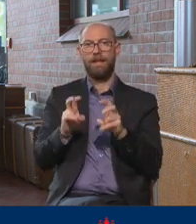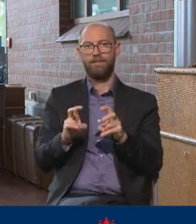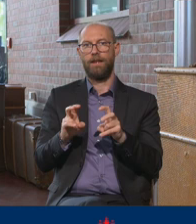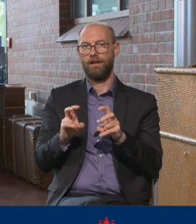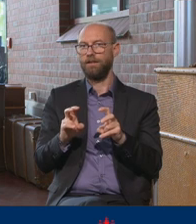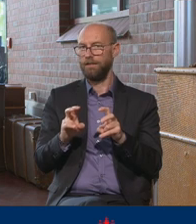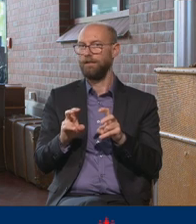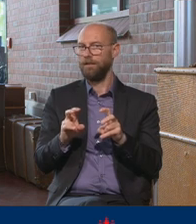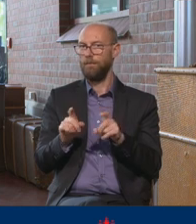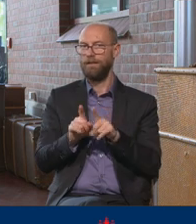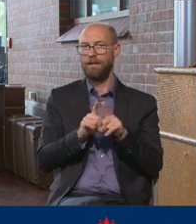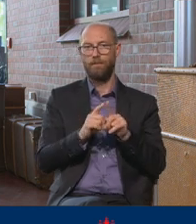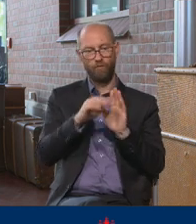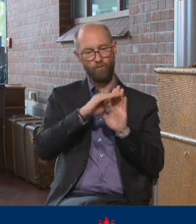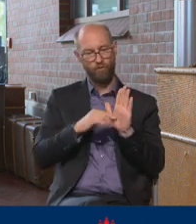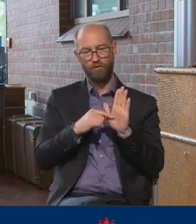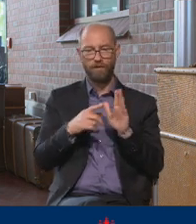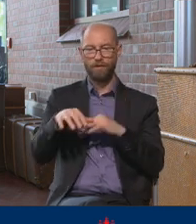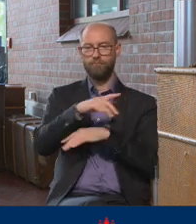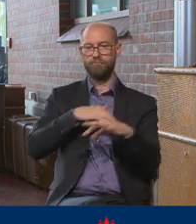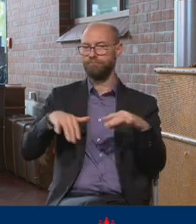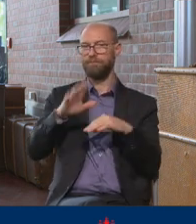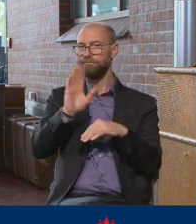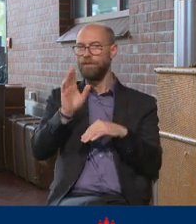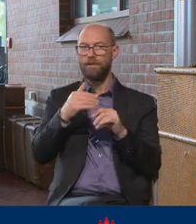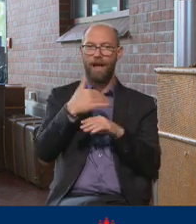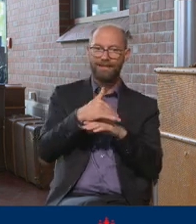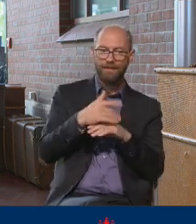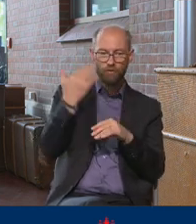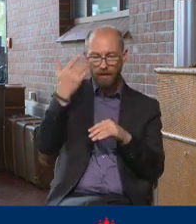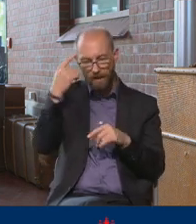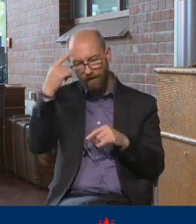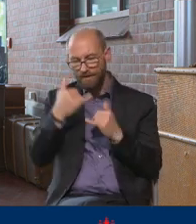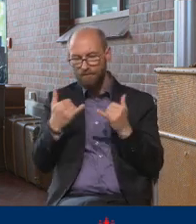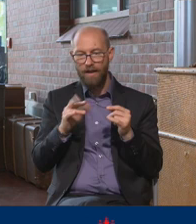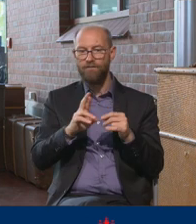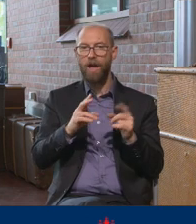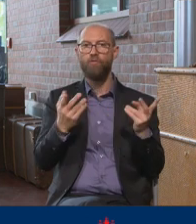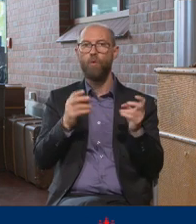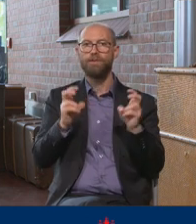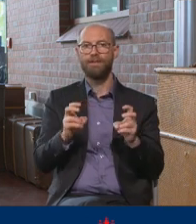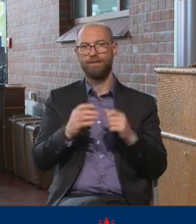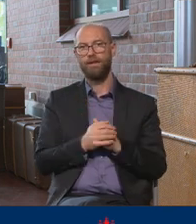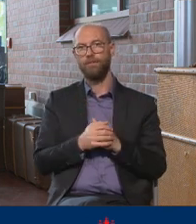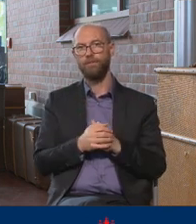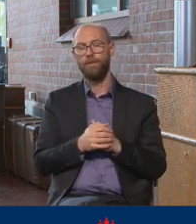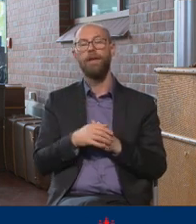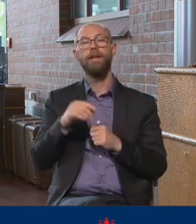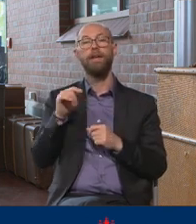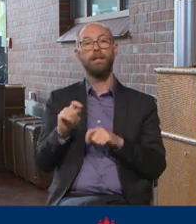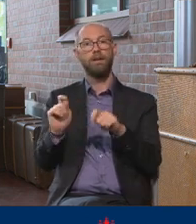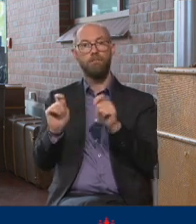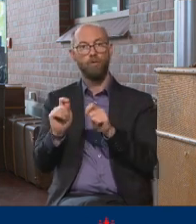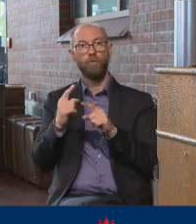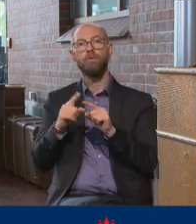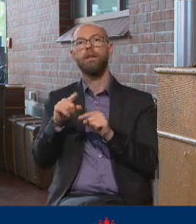dass diese vorschrift nicht dass es da hier eine vermischung gibt und wir die adressen hinterher nicht mehr haben sie haben in der pause und nach der pause